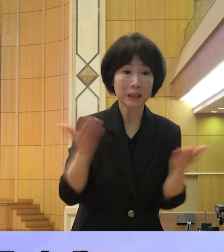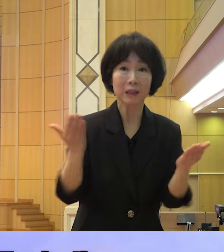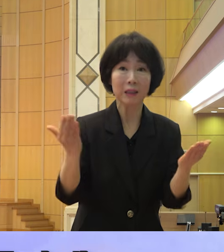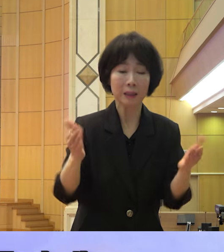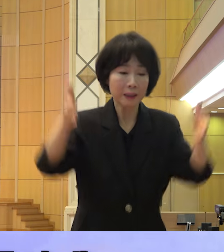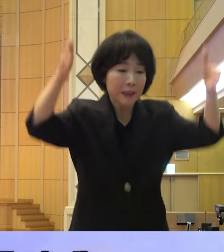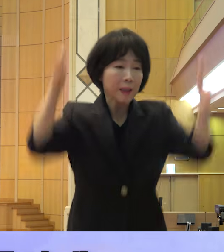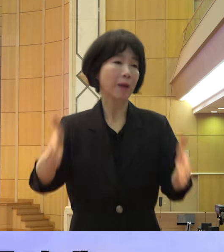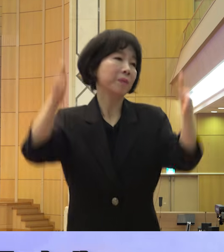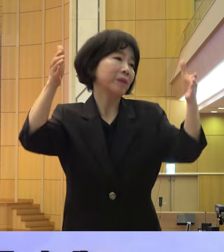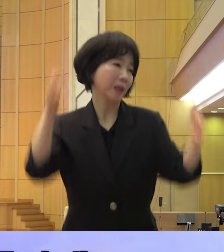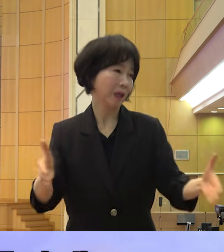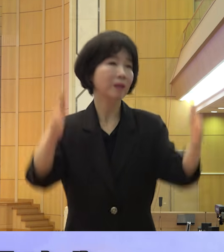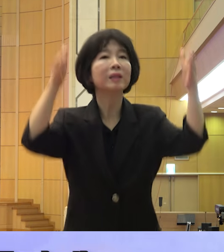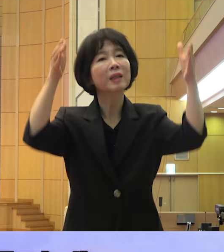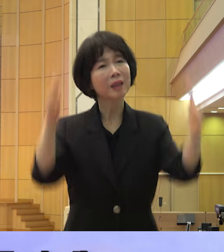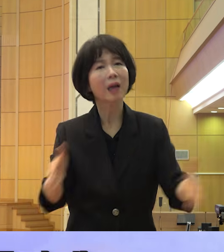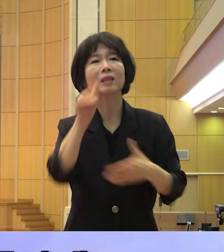그랬어요.